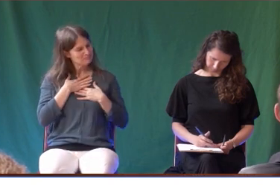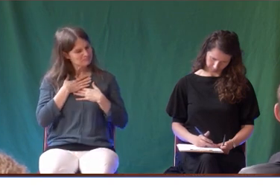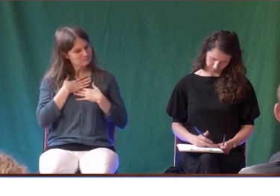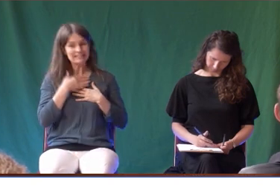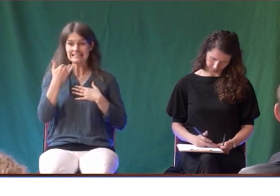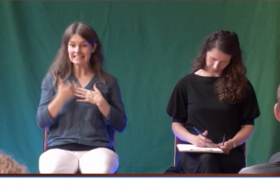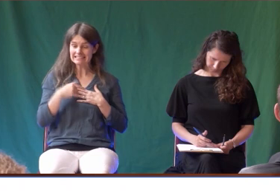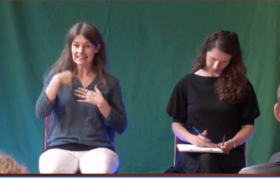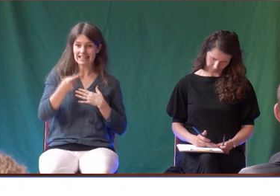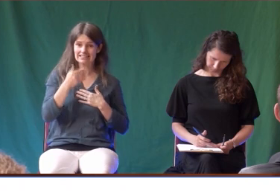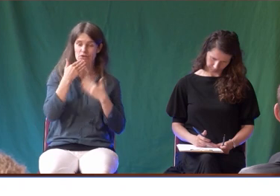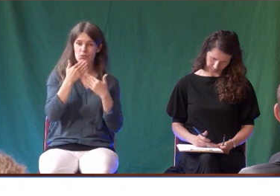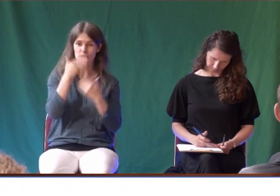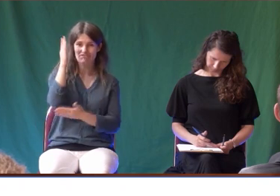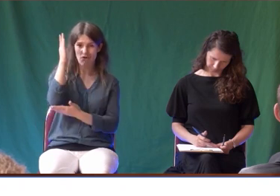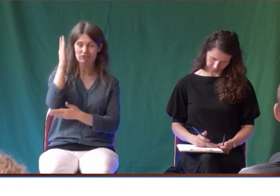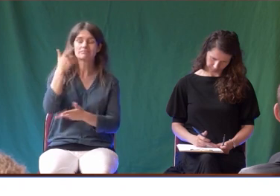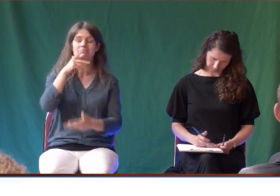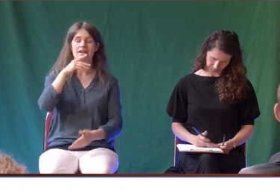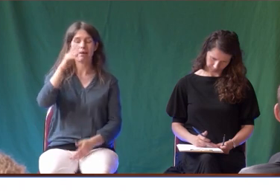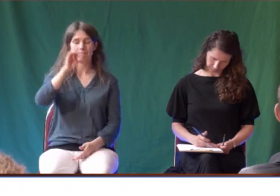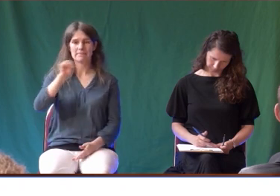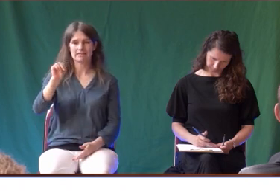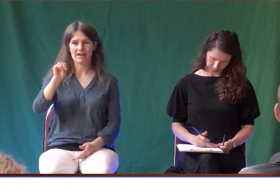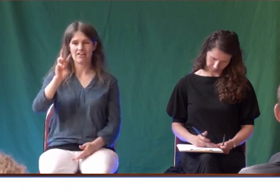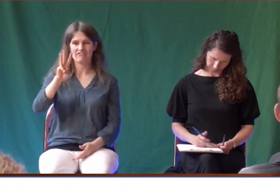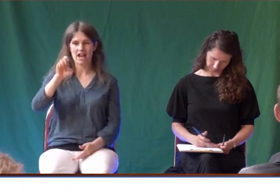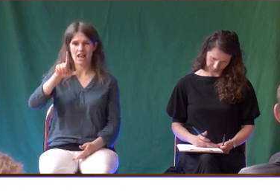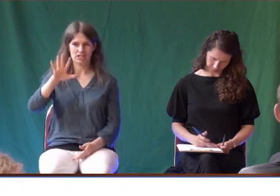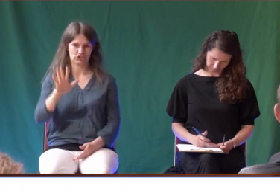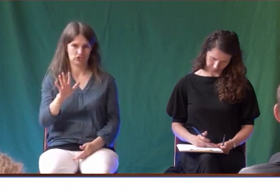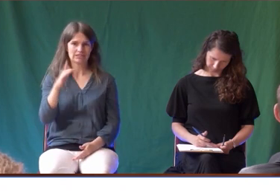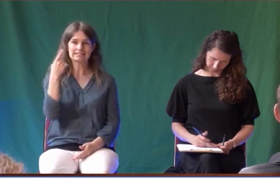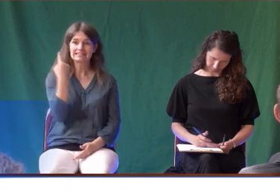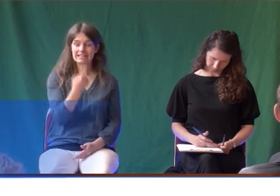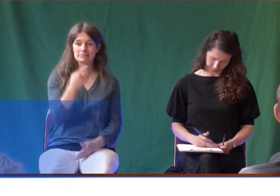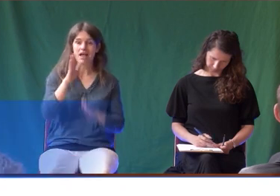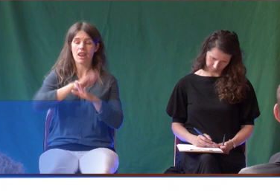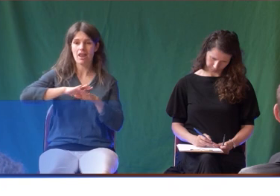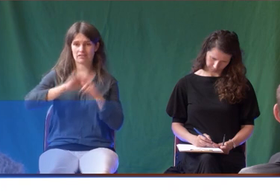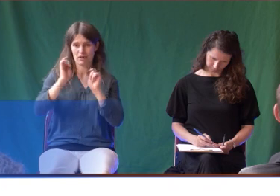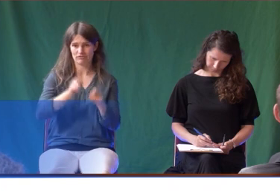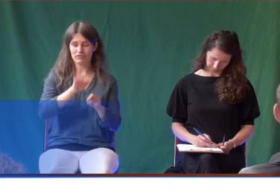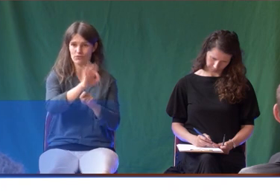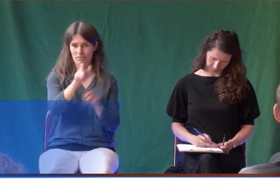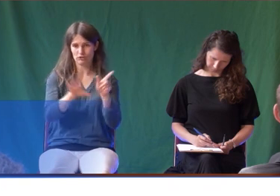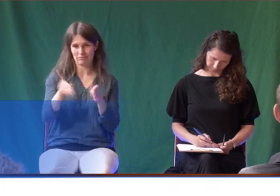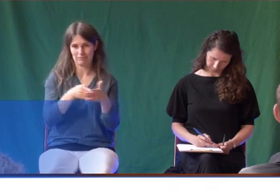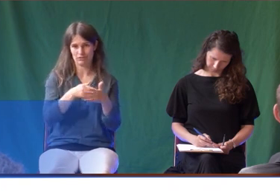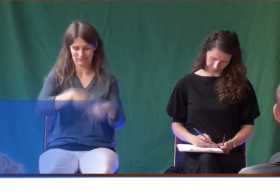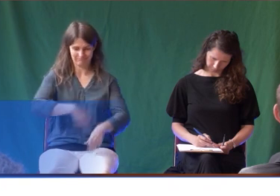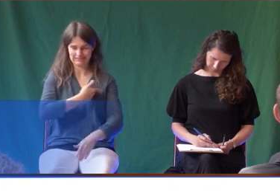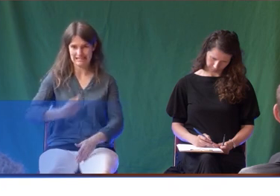Michael Welt dem Landesbeauftragten für Inklusion der Menschen mit Behinderungen in Sachsen